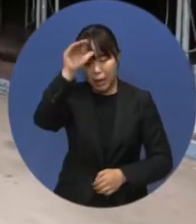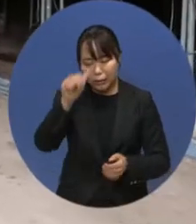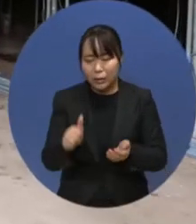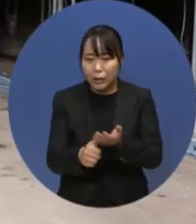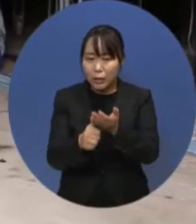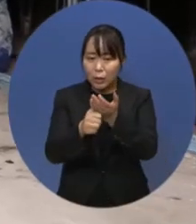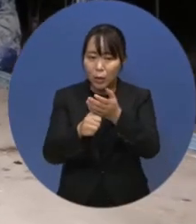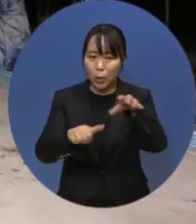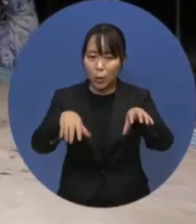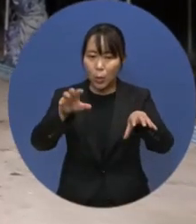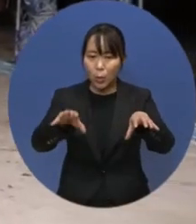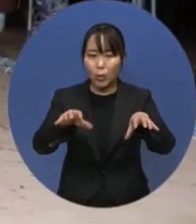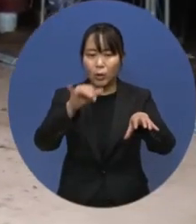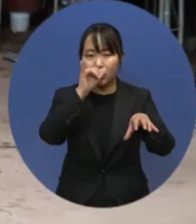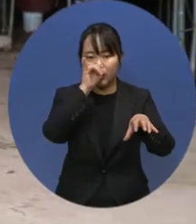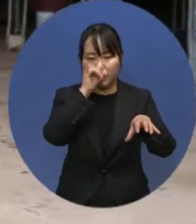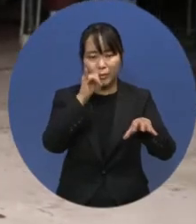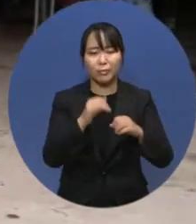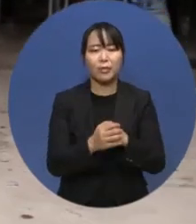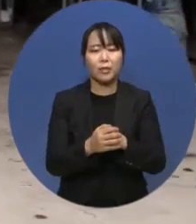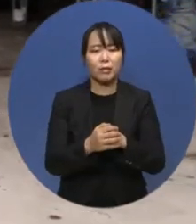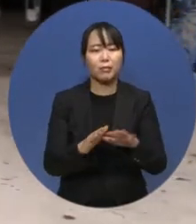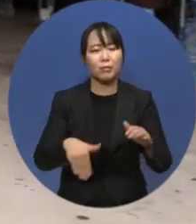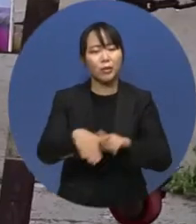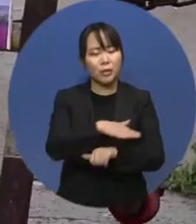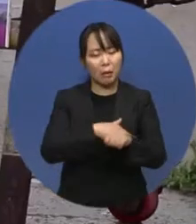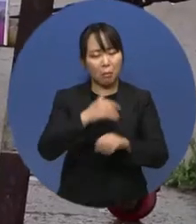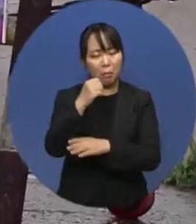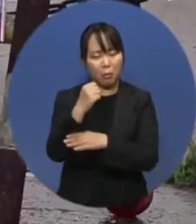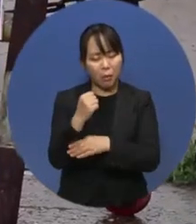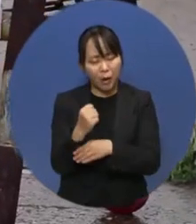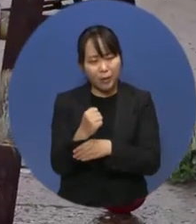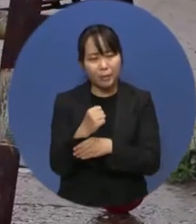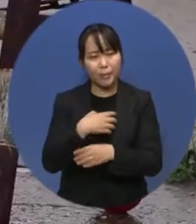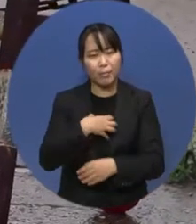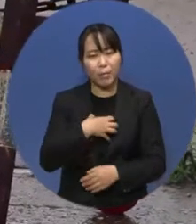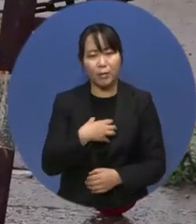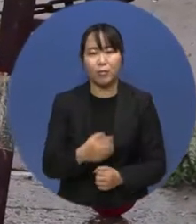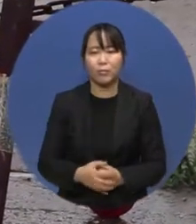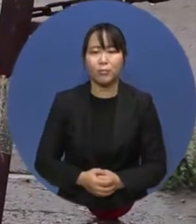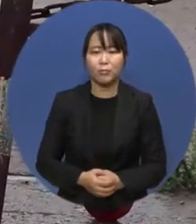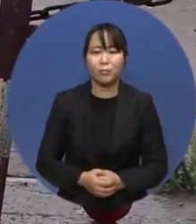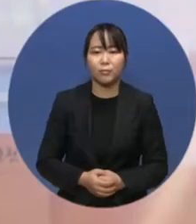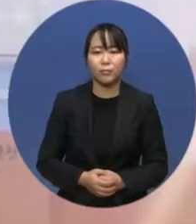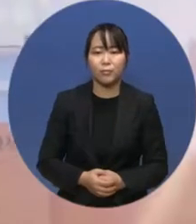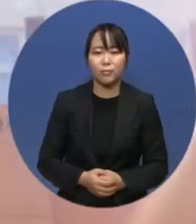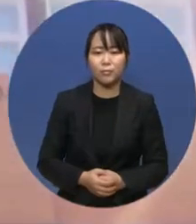사육하는 두 군데 육계 농장으로 습지 환경 훼손이 우려됐습니다.